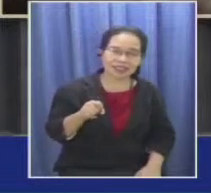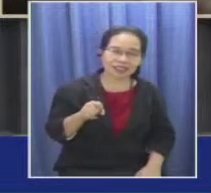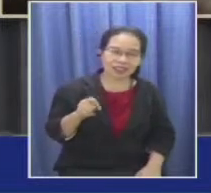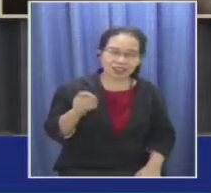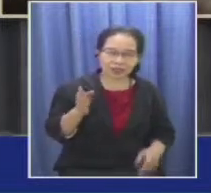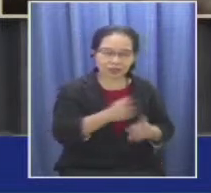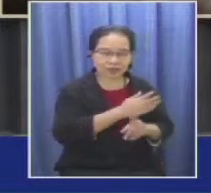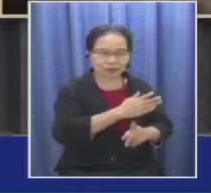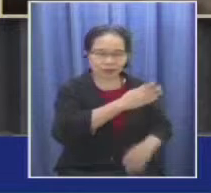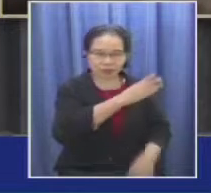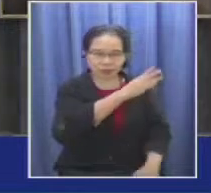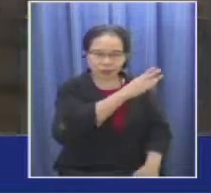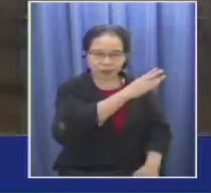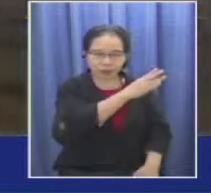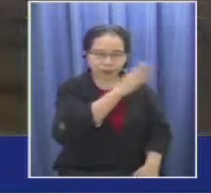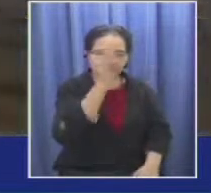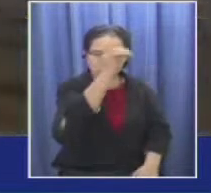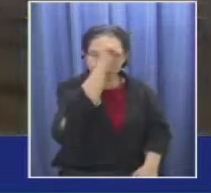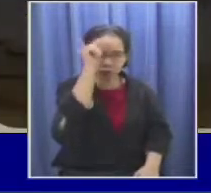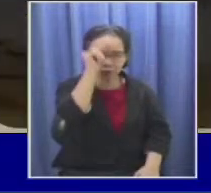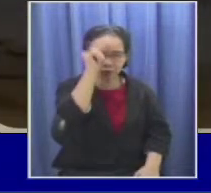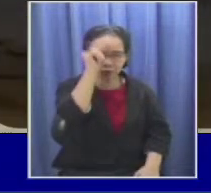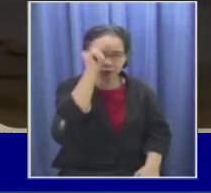so na akoma mu yɛ daabi